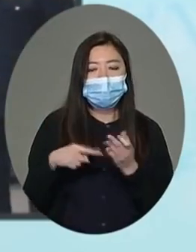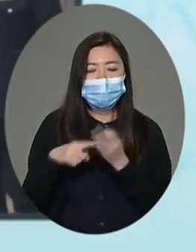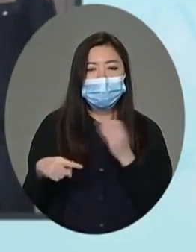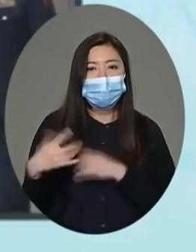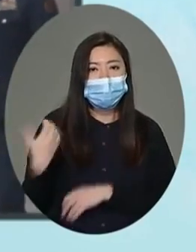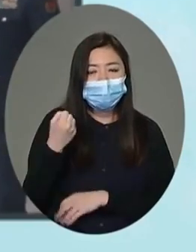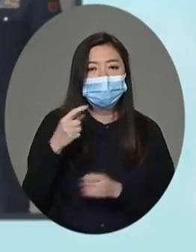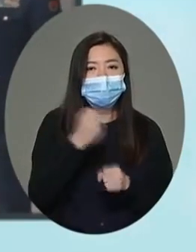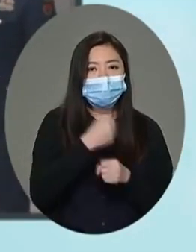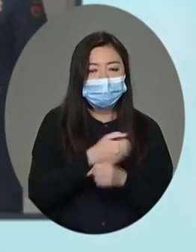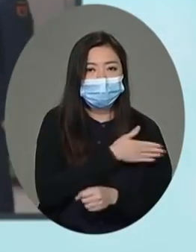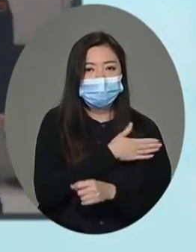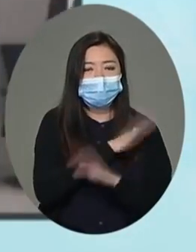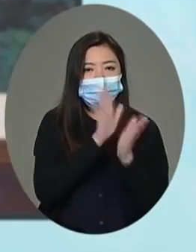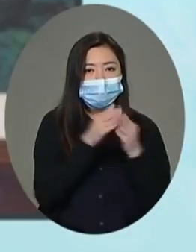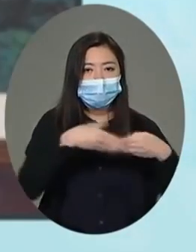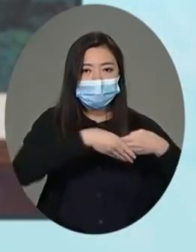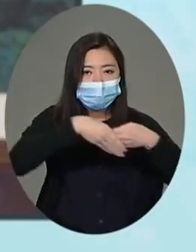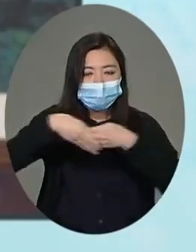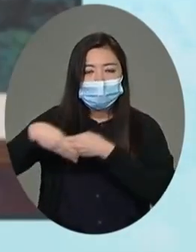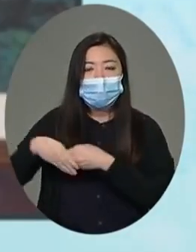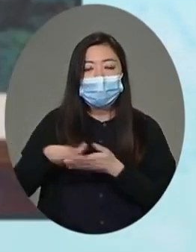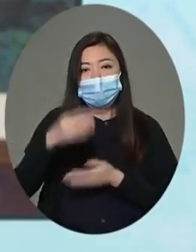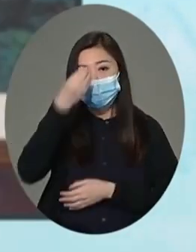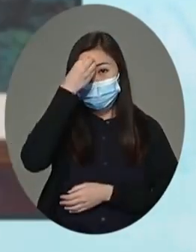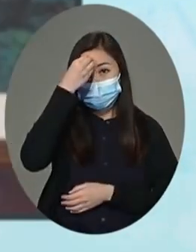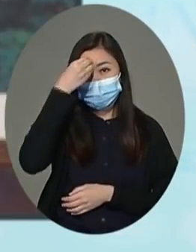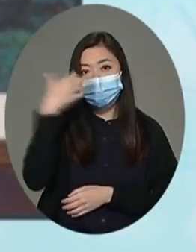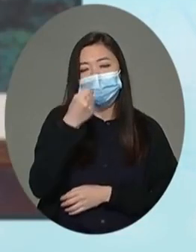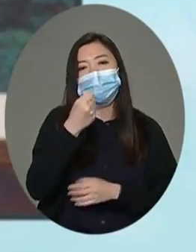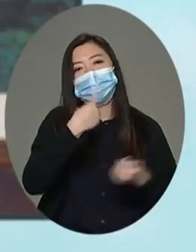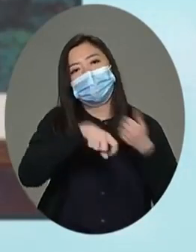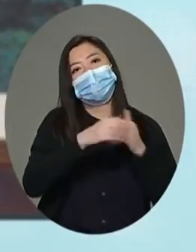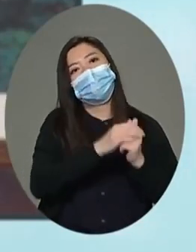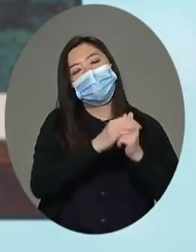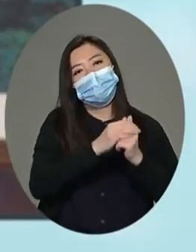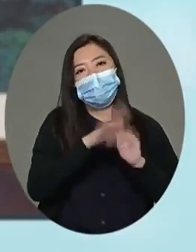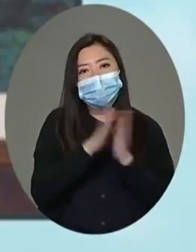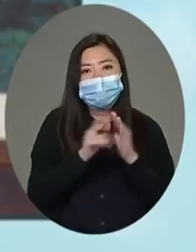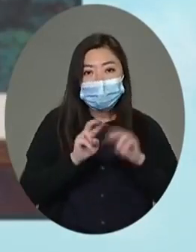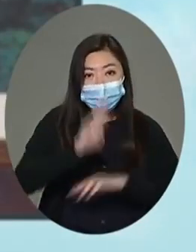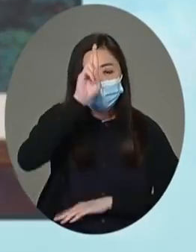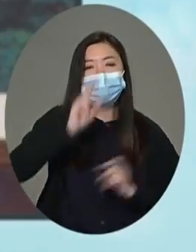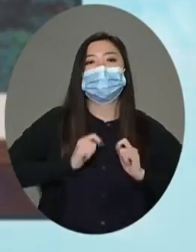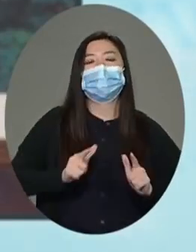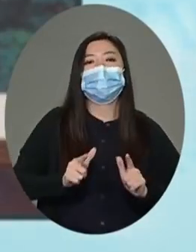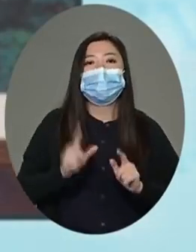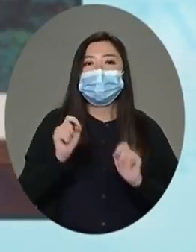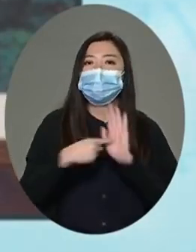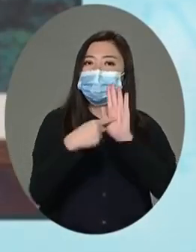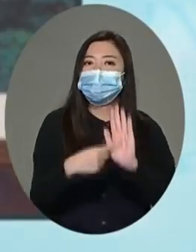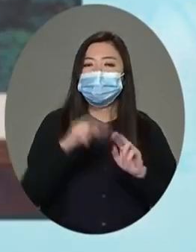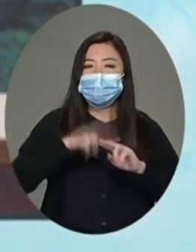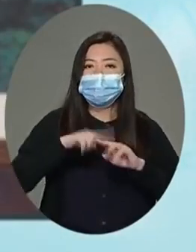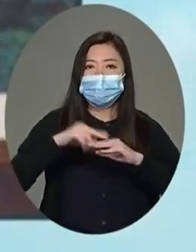等和工程人员逐一握手。国家主席习近平发贺电祝贺天和核心舱发射成功，标志中国